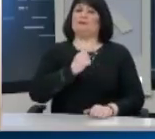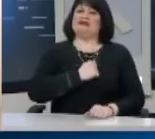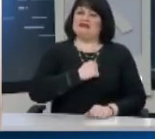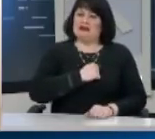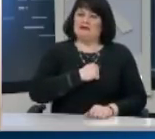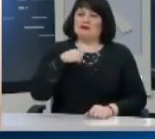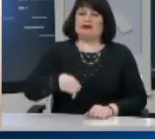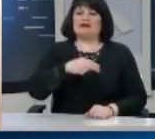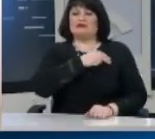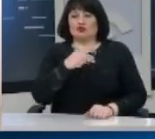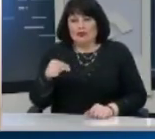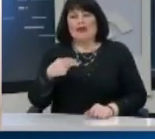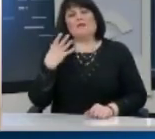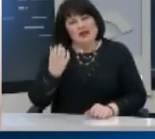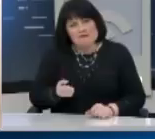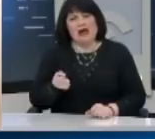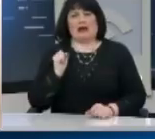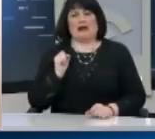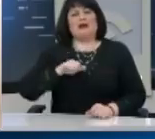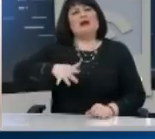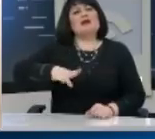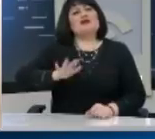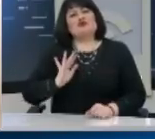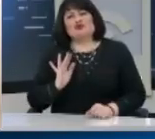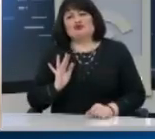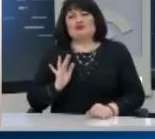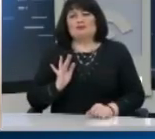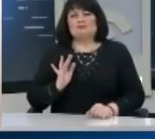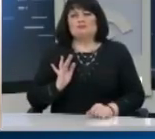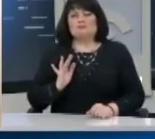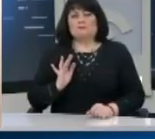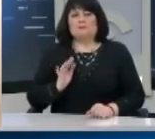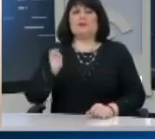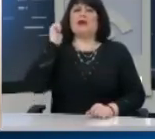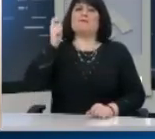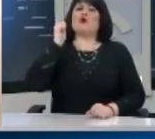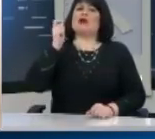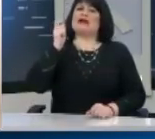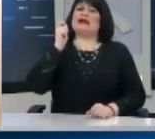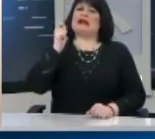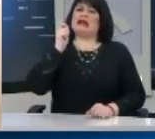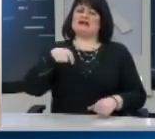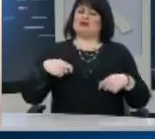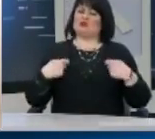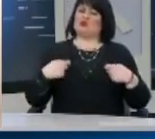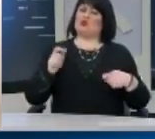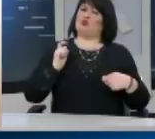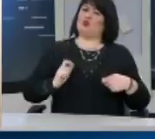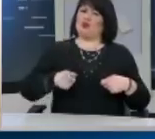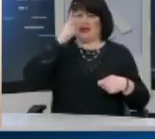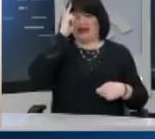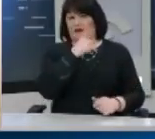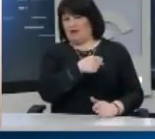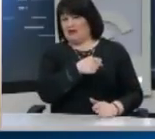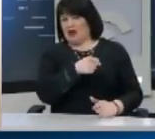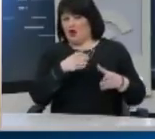ότι και σε αυτό το ζήτημα υπάρχει ίσως και στην και στις πολιτικές ελίτ της γερμανίας και για δικούς τους